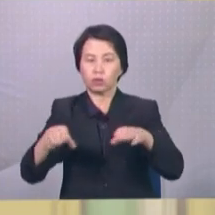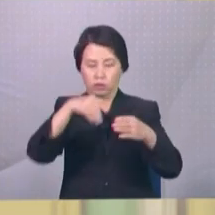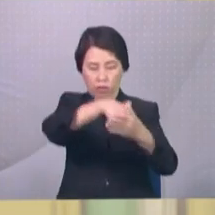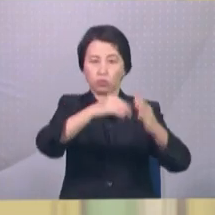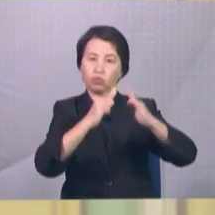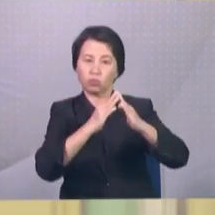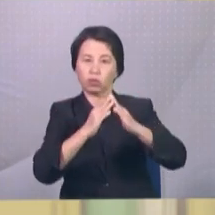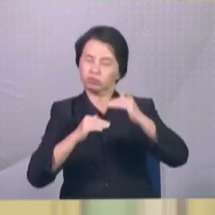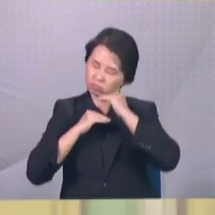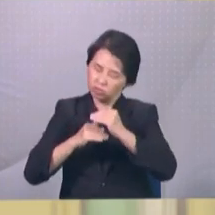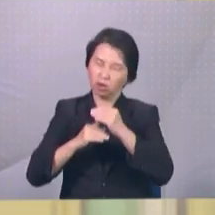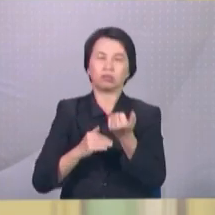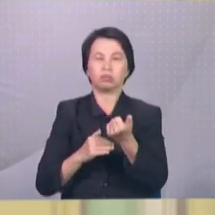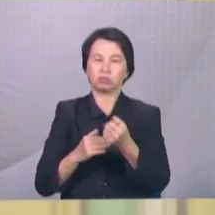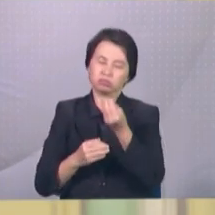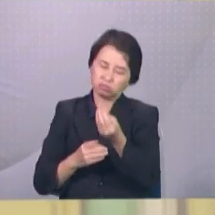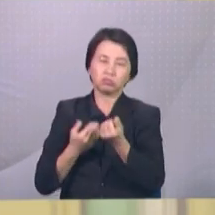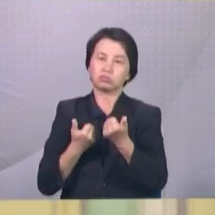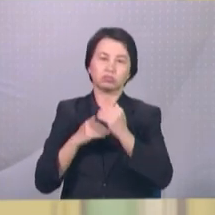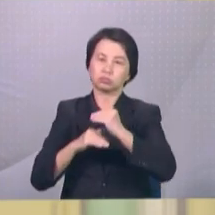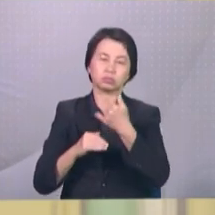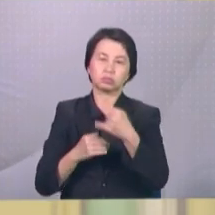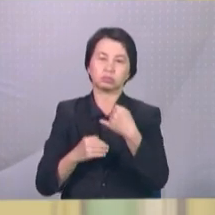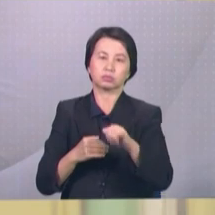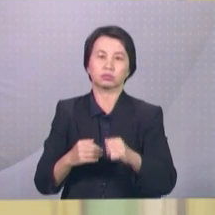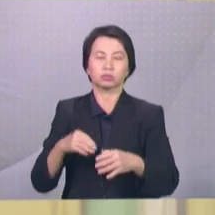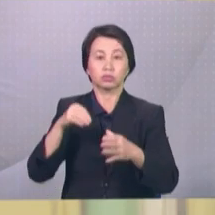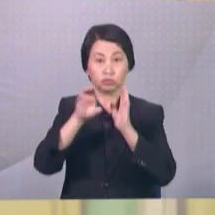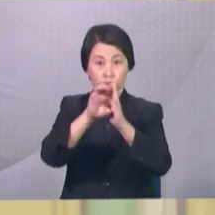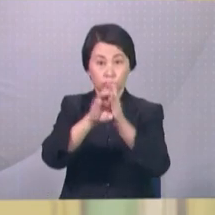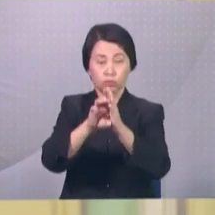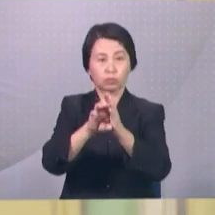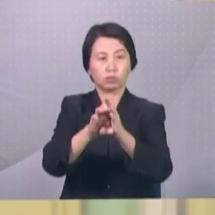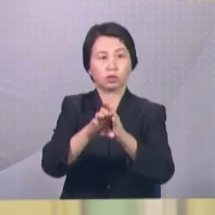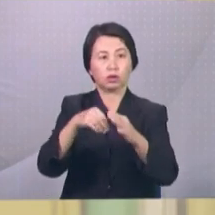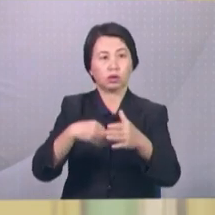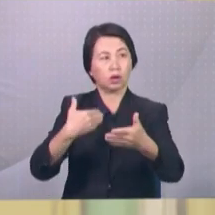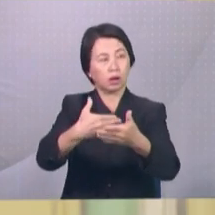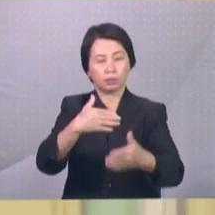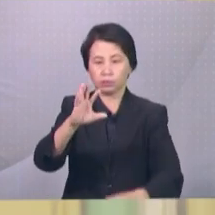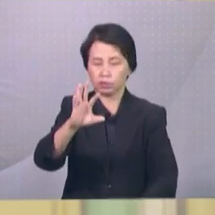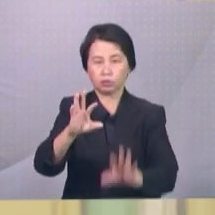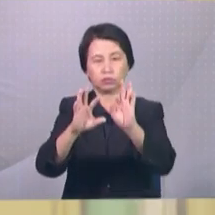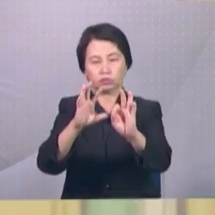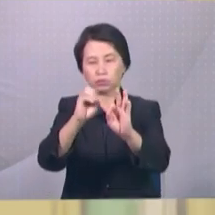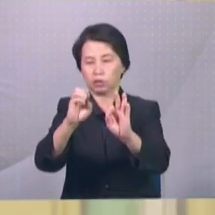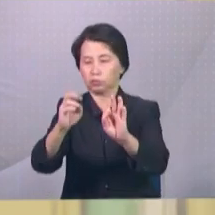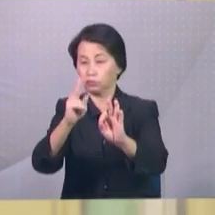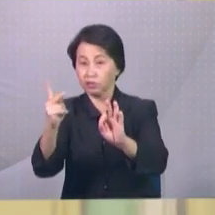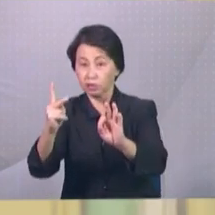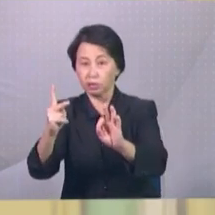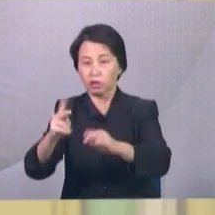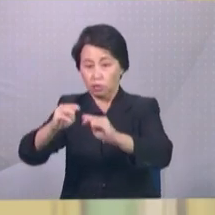rumah agak terhad. Yang saya bagi contoh, dalam sampel hampir 900,000 orang pelajar